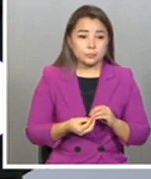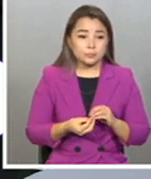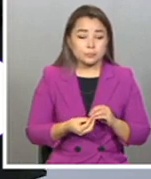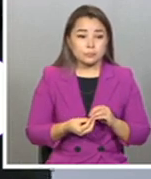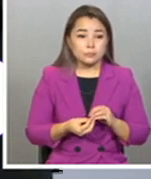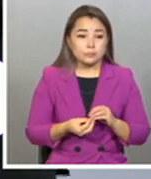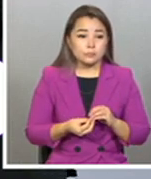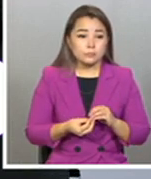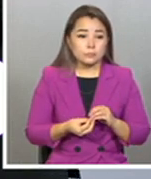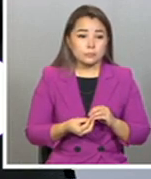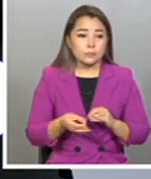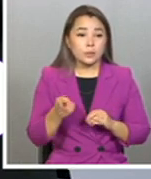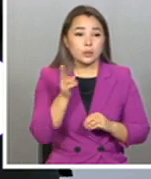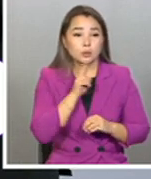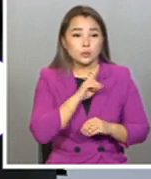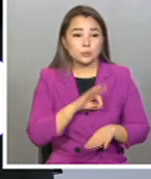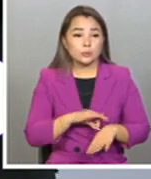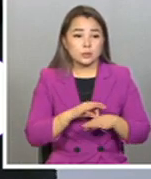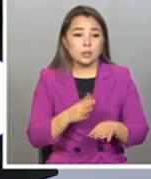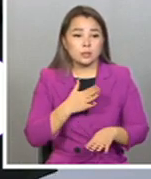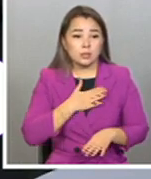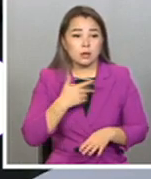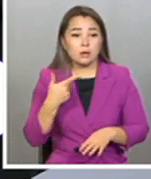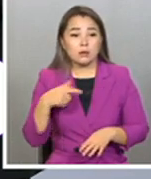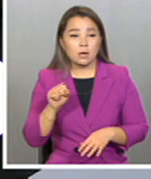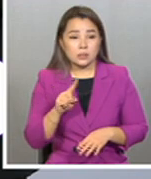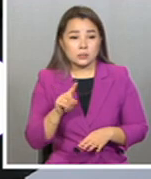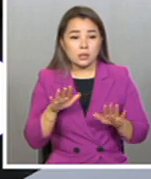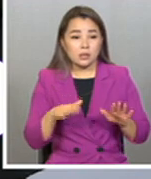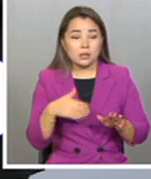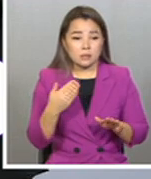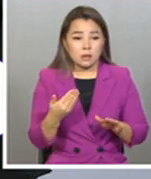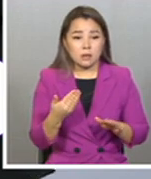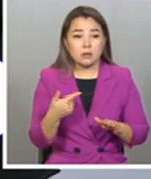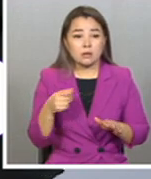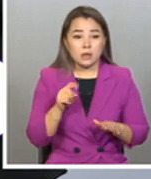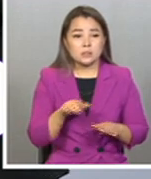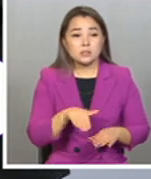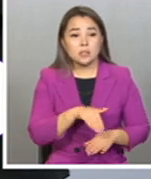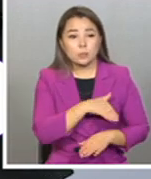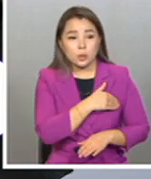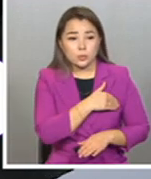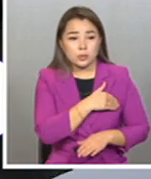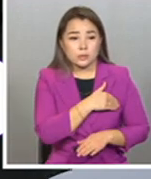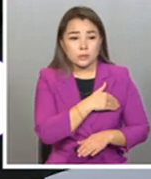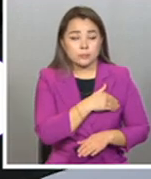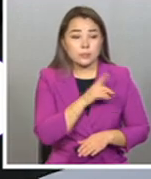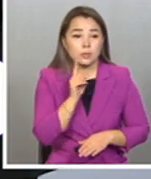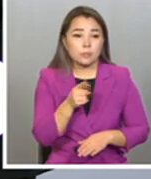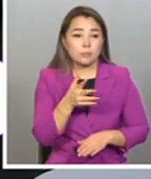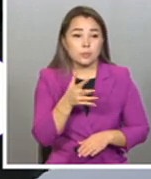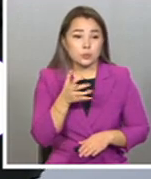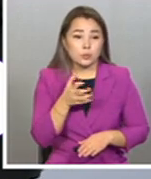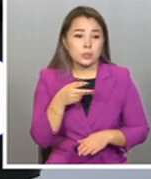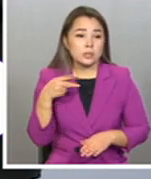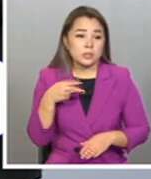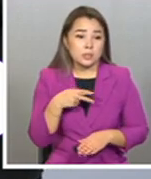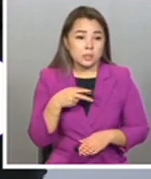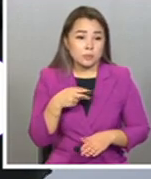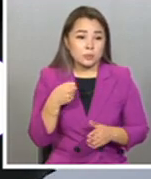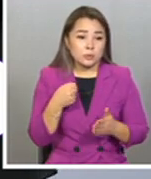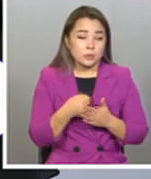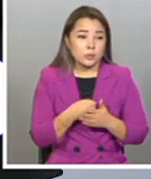жұмыс істейтін бізде газ, яғни газдың температурасы бізде 1500-ден